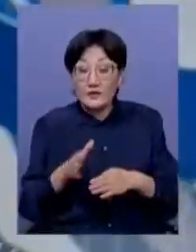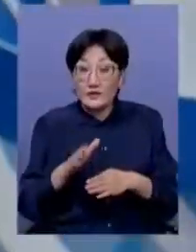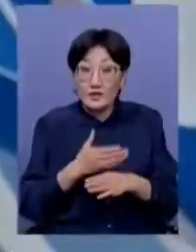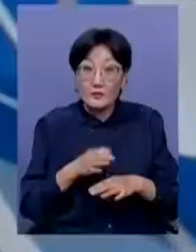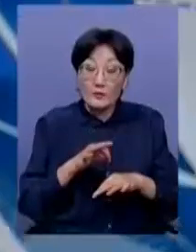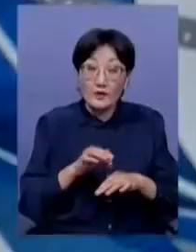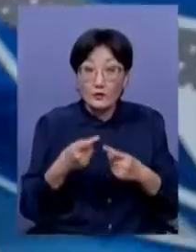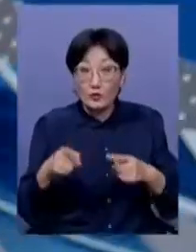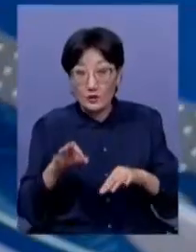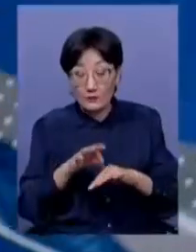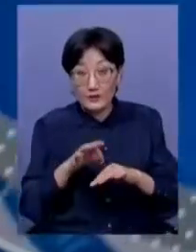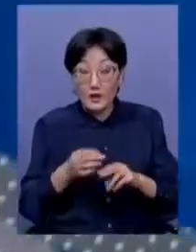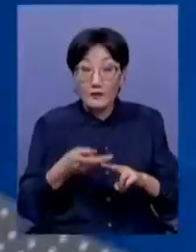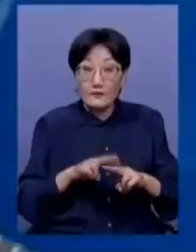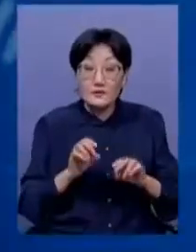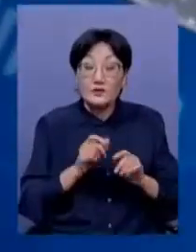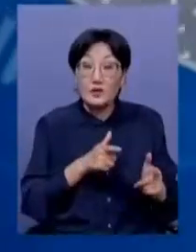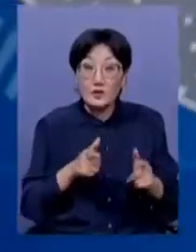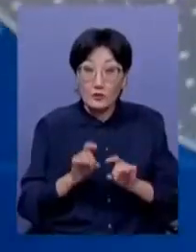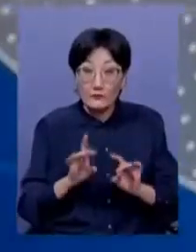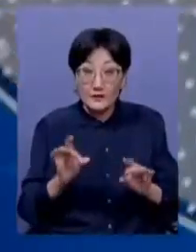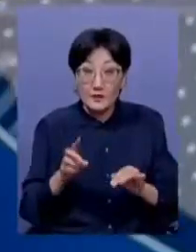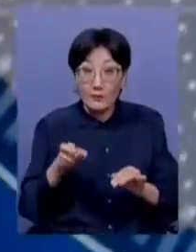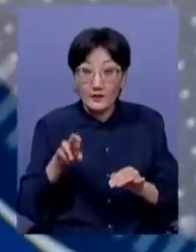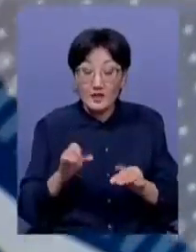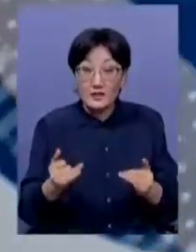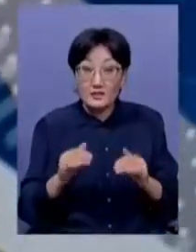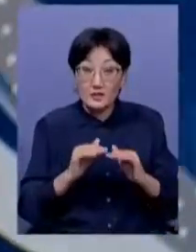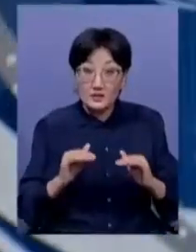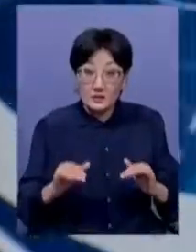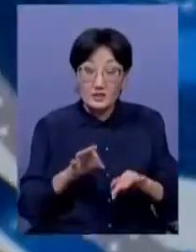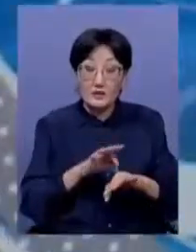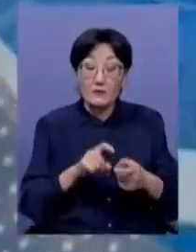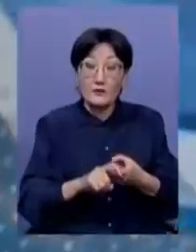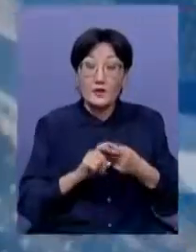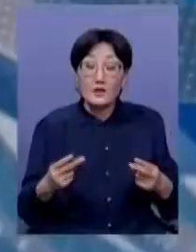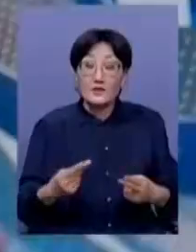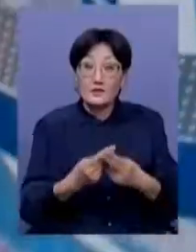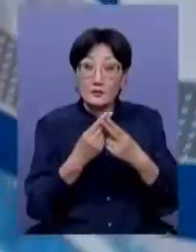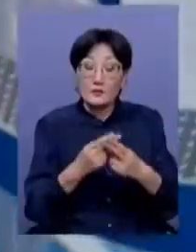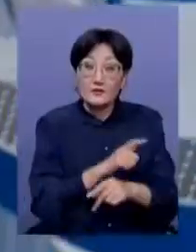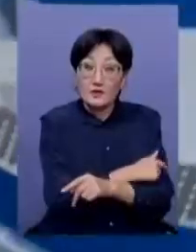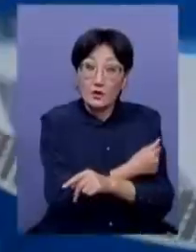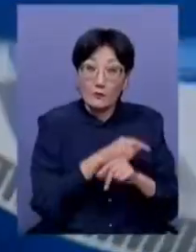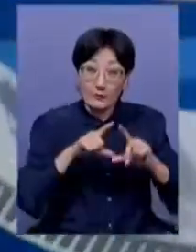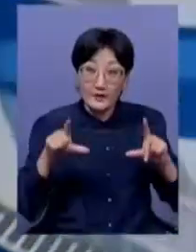от других болезней, готова рассказать Баян Турдалина. Она же детский инфекционист столичной детской больницы номер